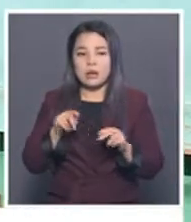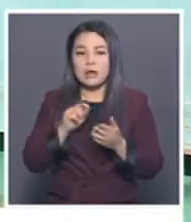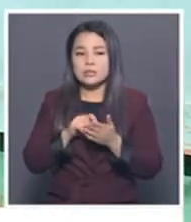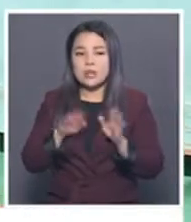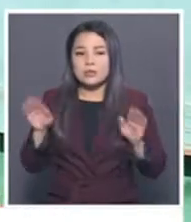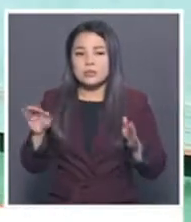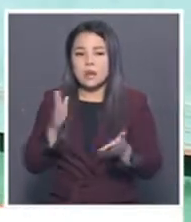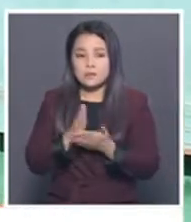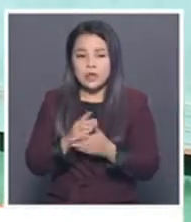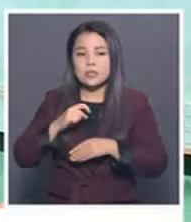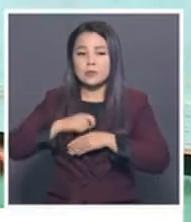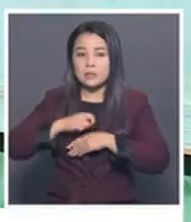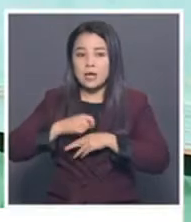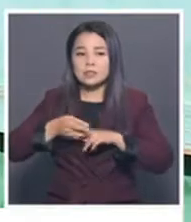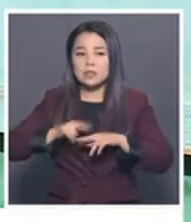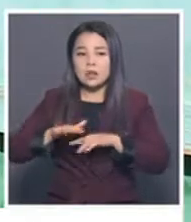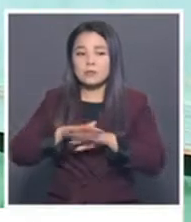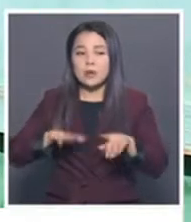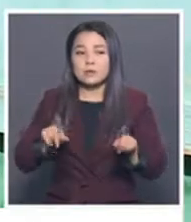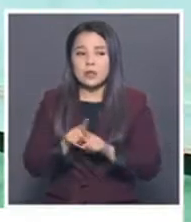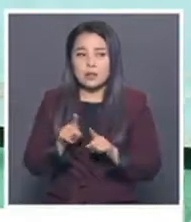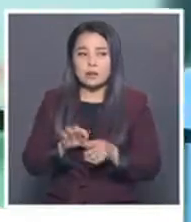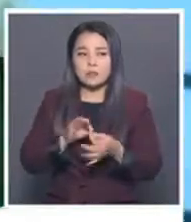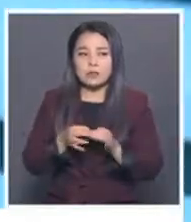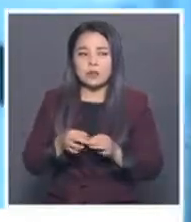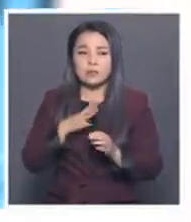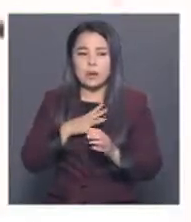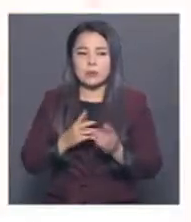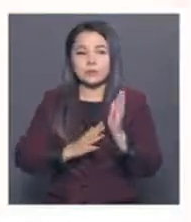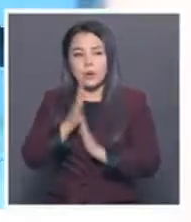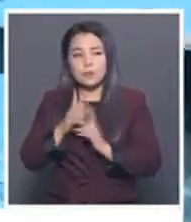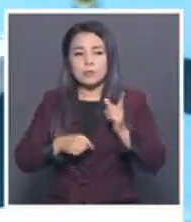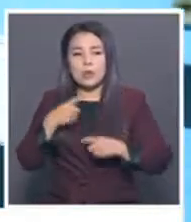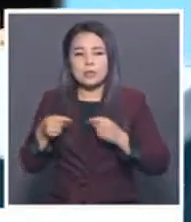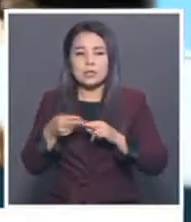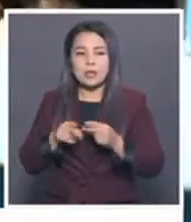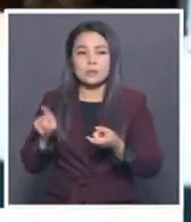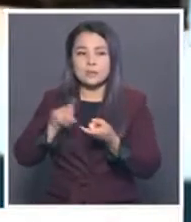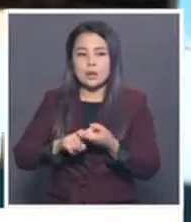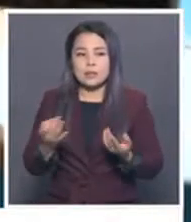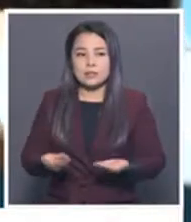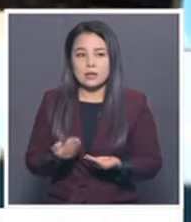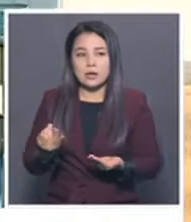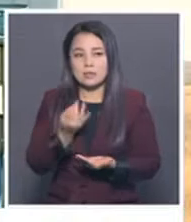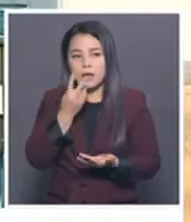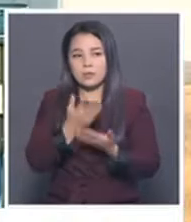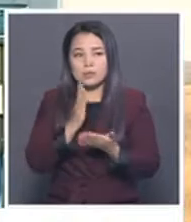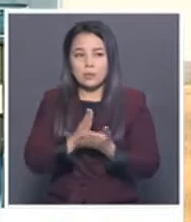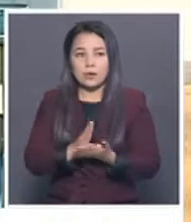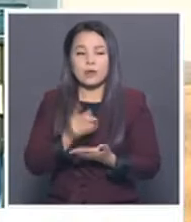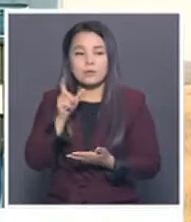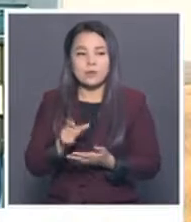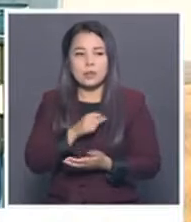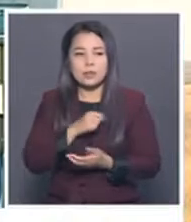бұдан 70 келіге дейін бала алынады. Ал оның сапасы айналадағы өсімдіктер дүниесімен тығыз байланысты.